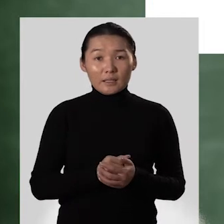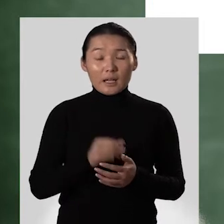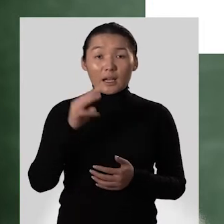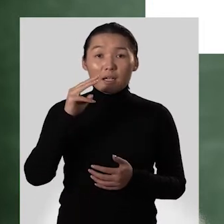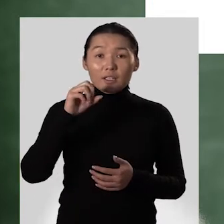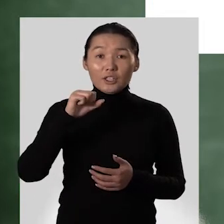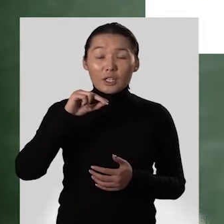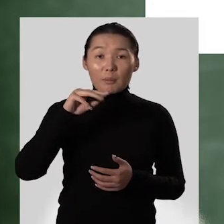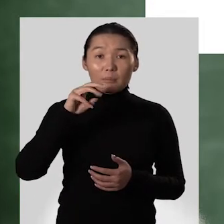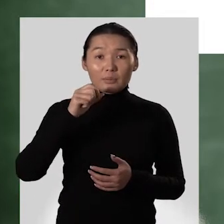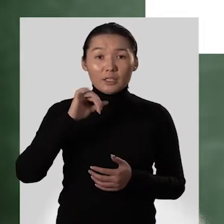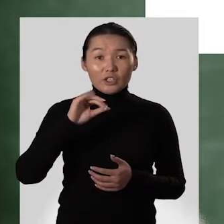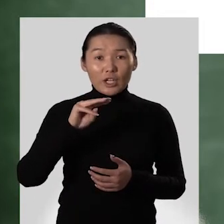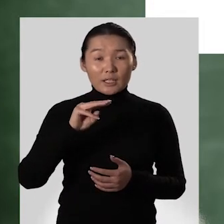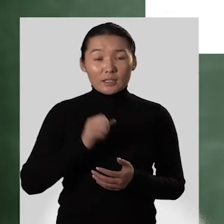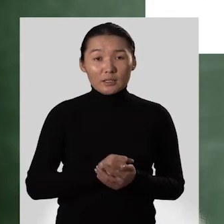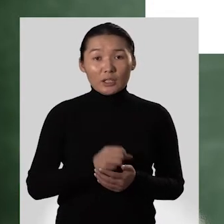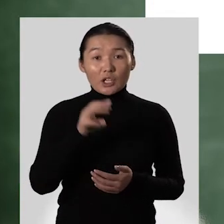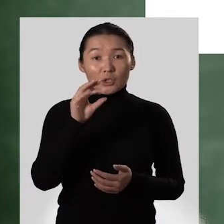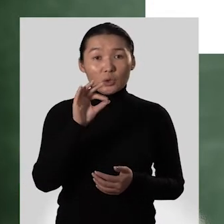Таптайт. Торо.